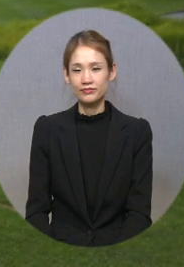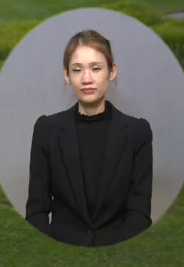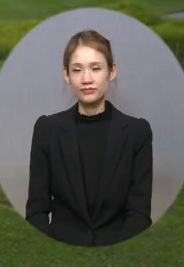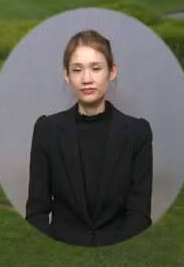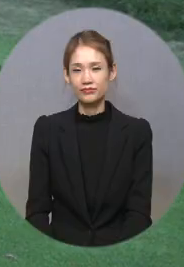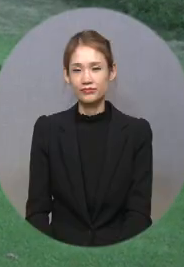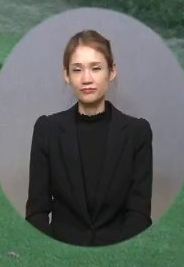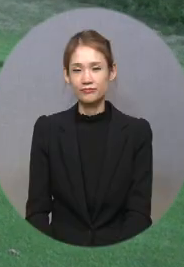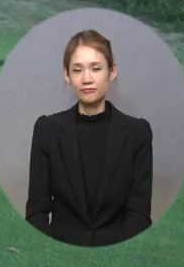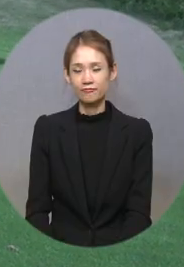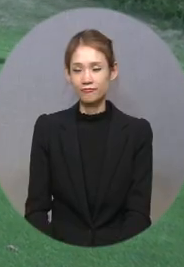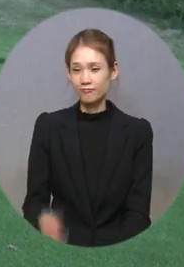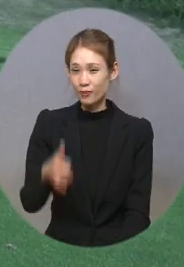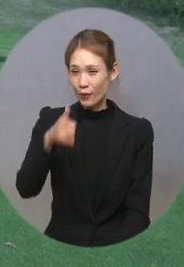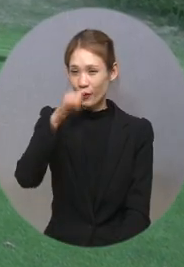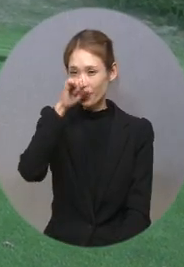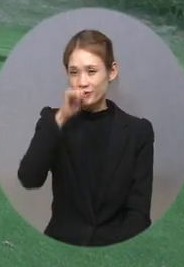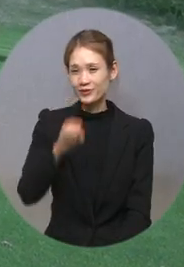굿샷.